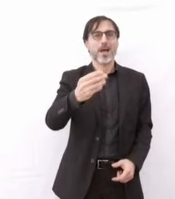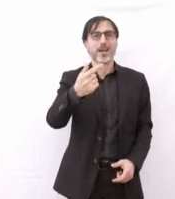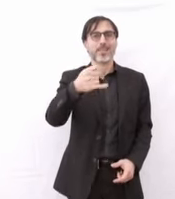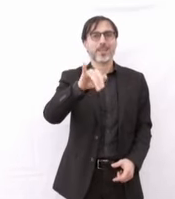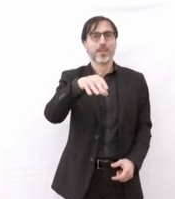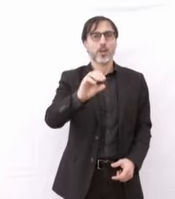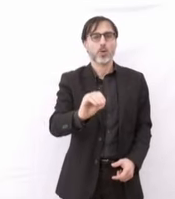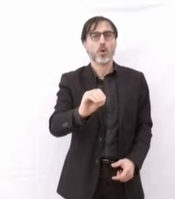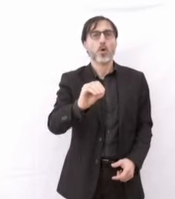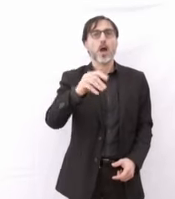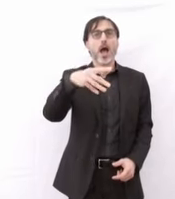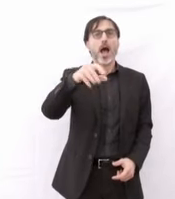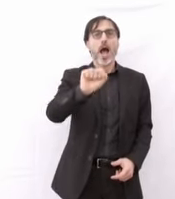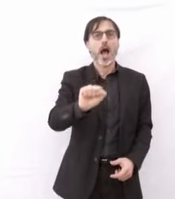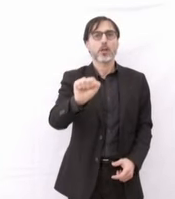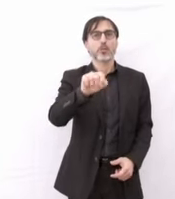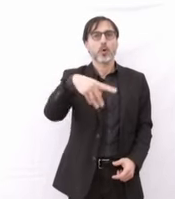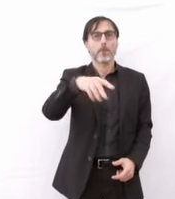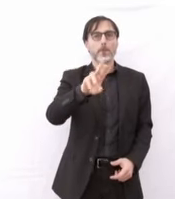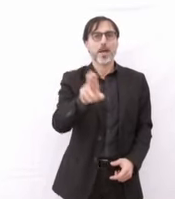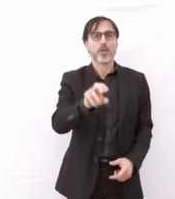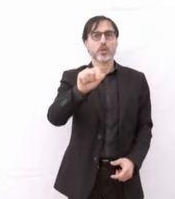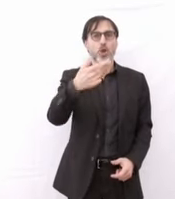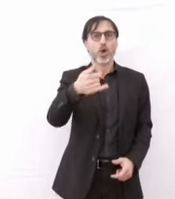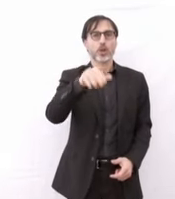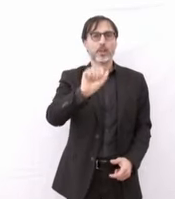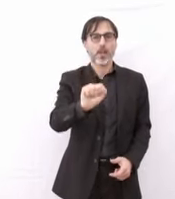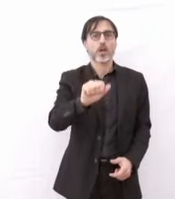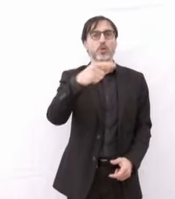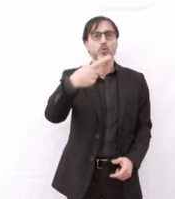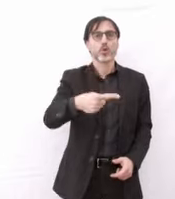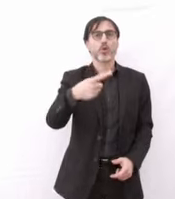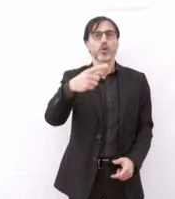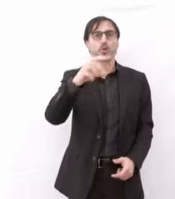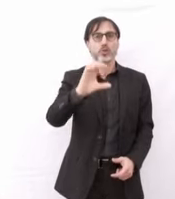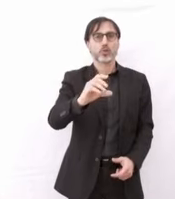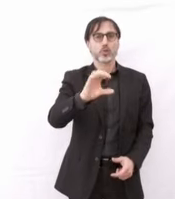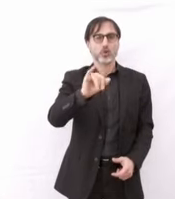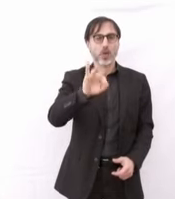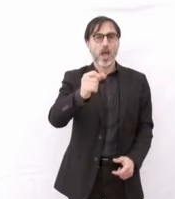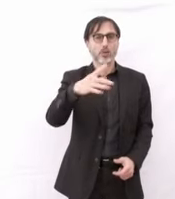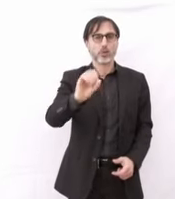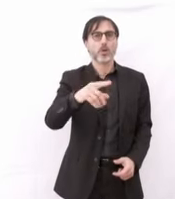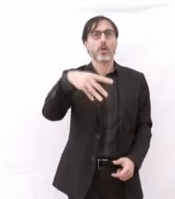Aldo Mazzotta, Giulio Giaccio, Tina Motoc,